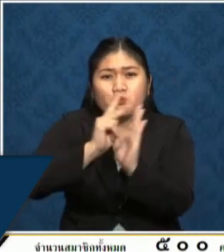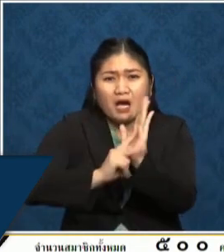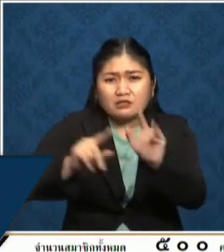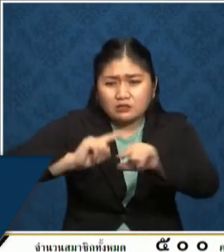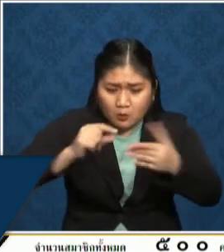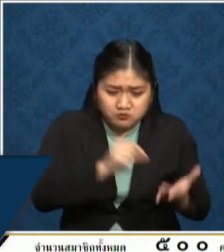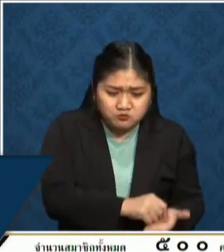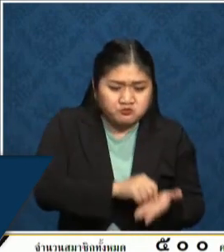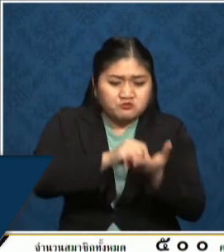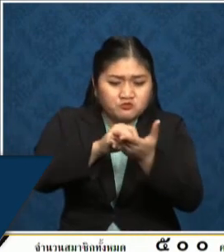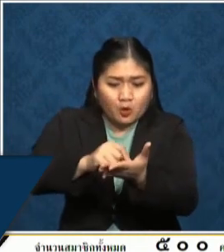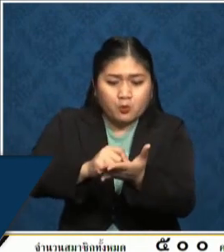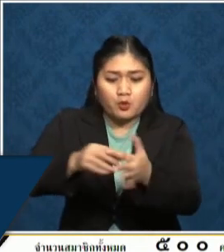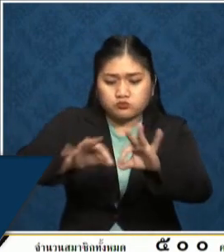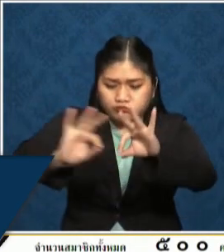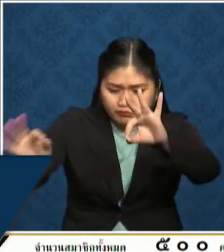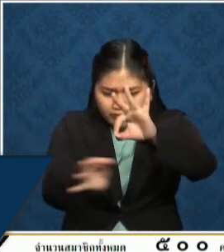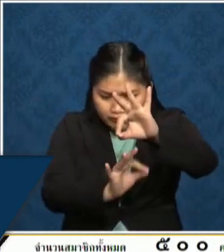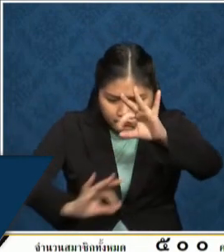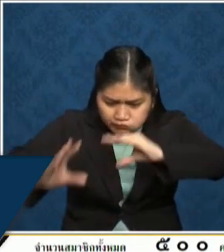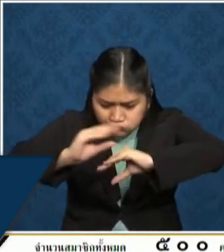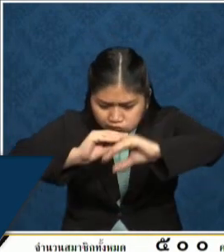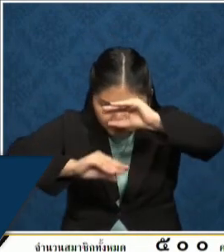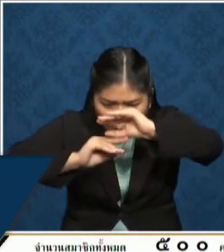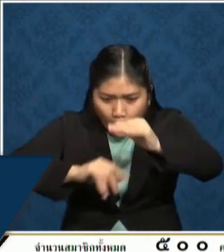ชบับ ไปเขีนใโครงสรางเลยนะครั